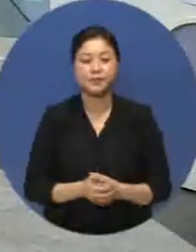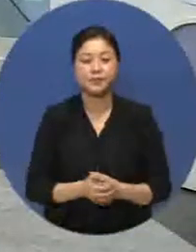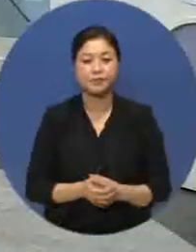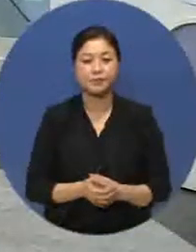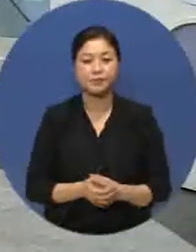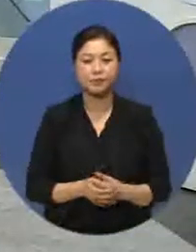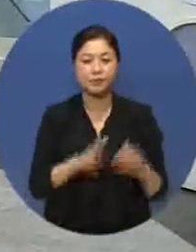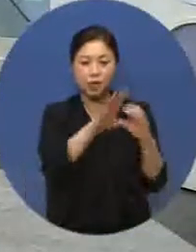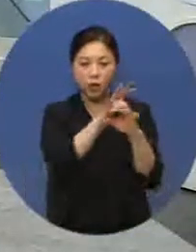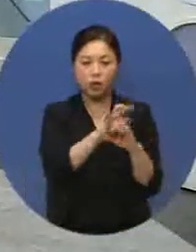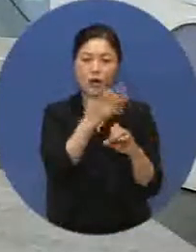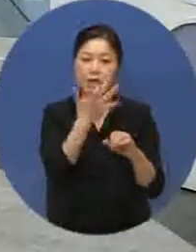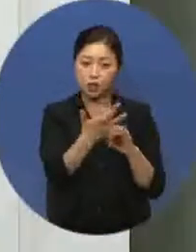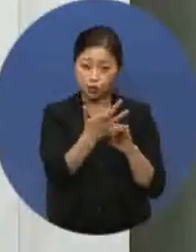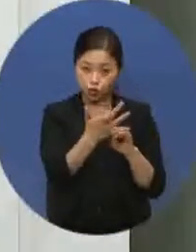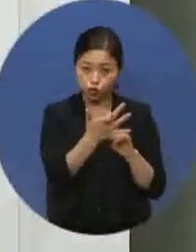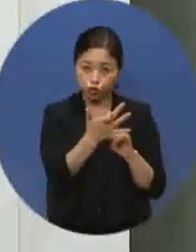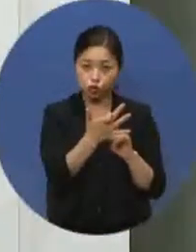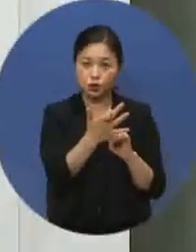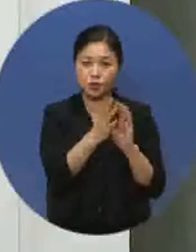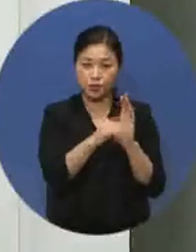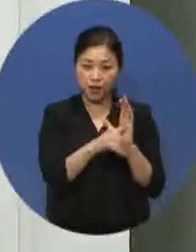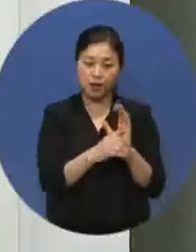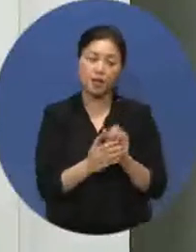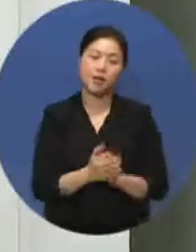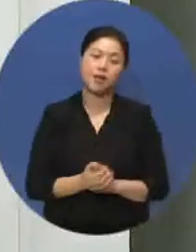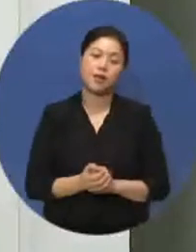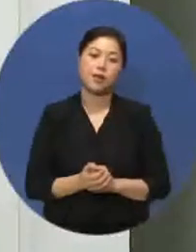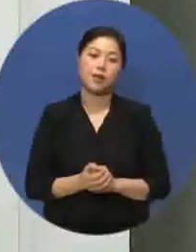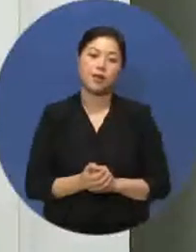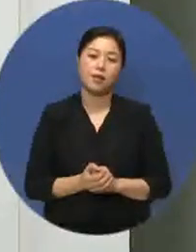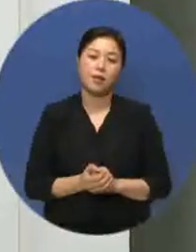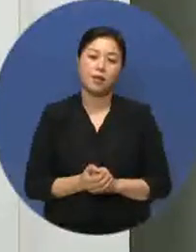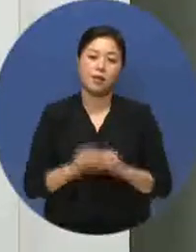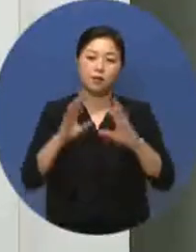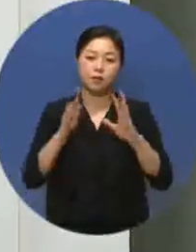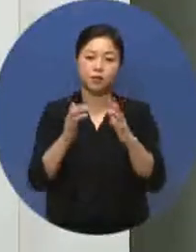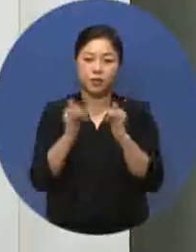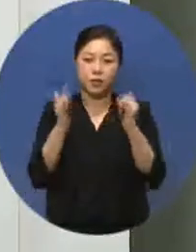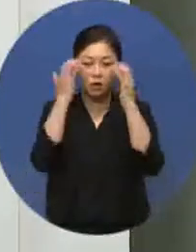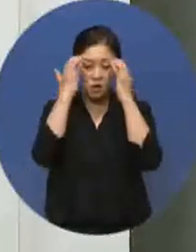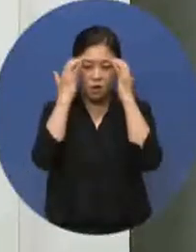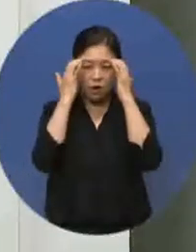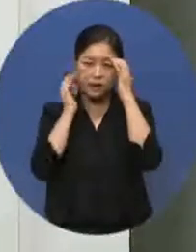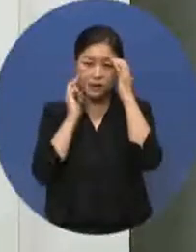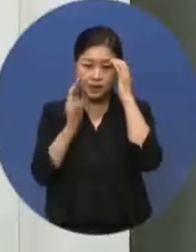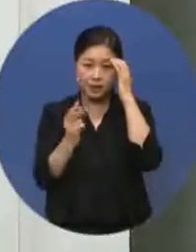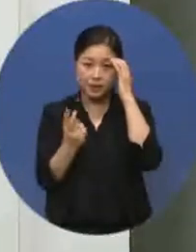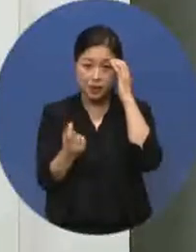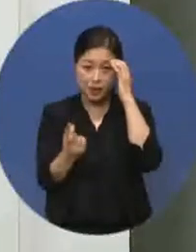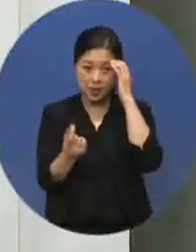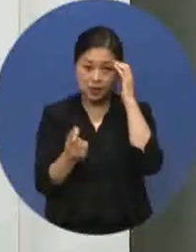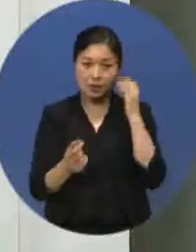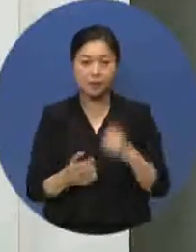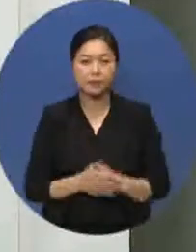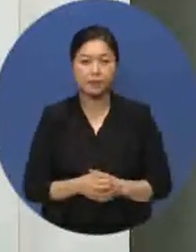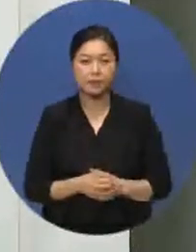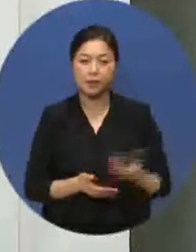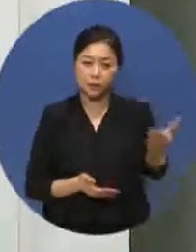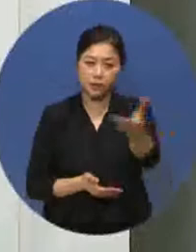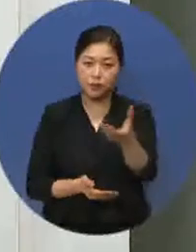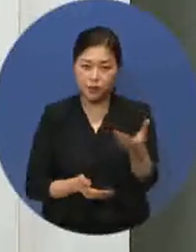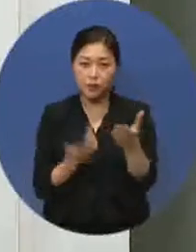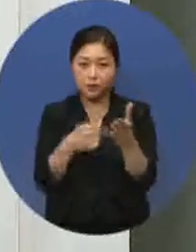코로나를 이렇게 힘들게 겪으면서 국민들이 굉장히 고달파합니다.